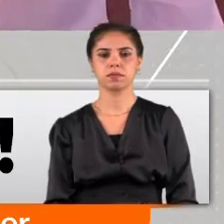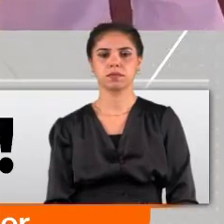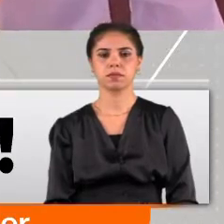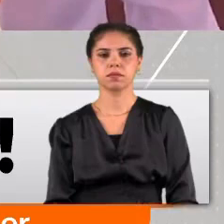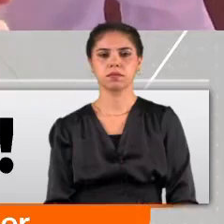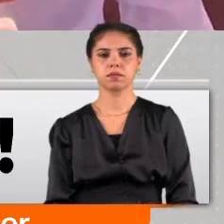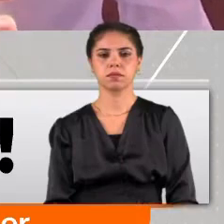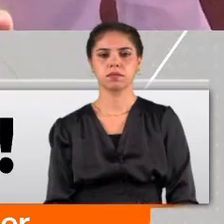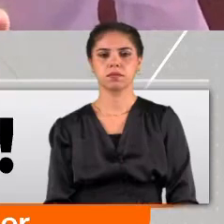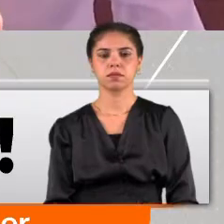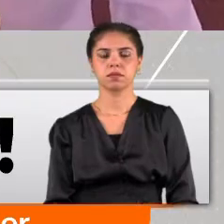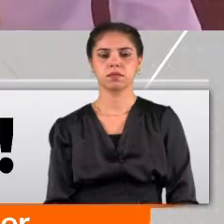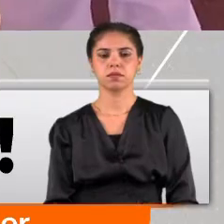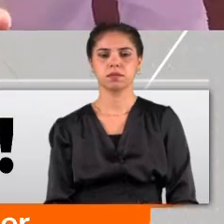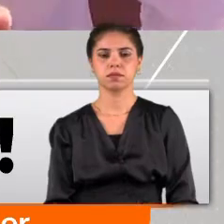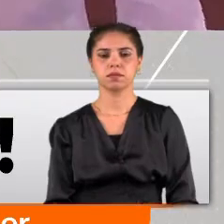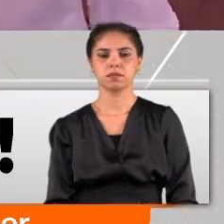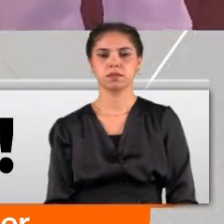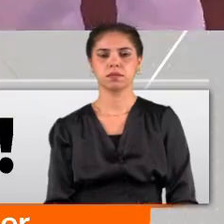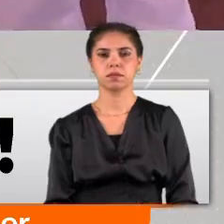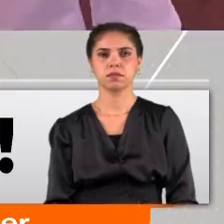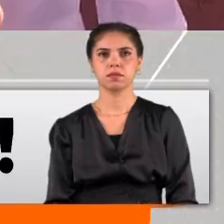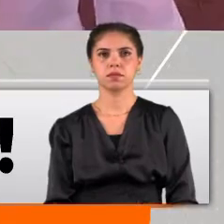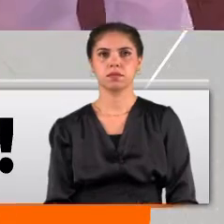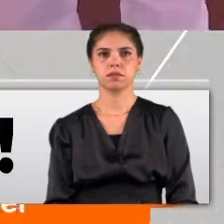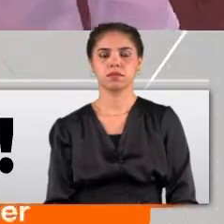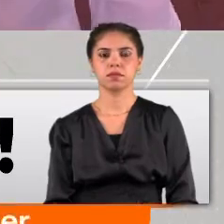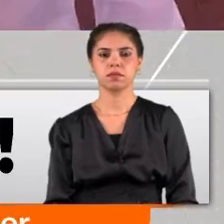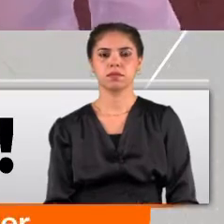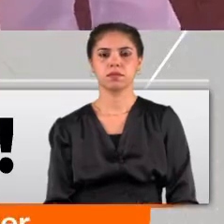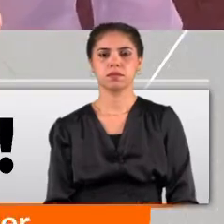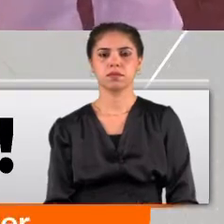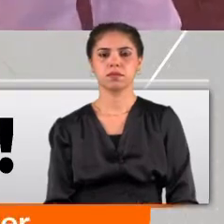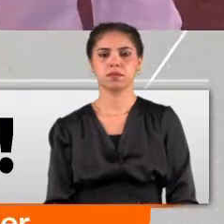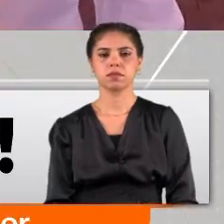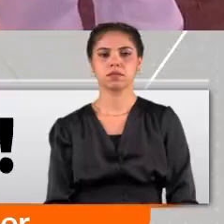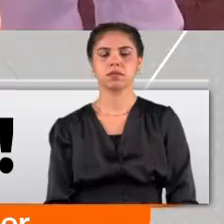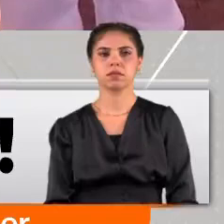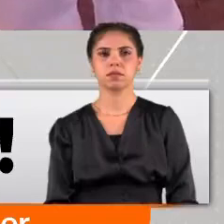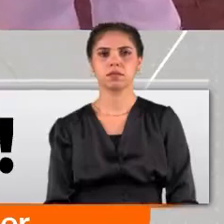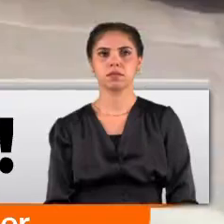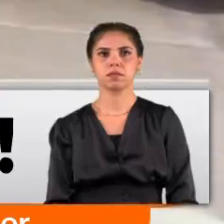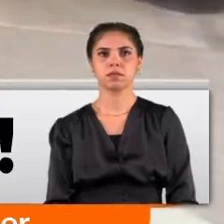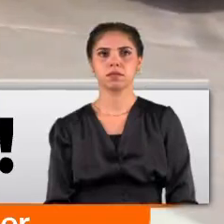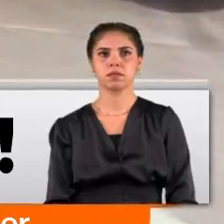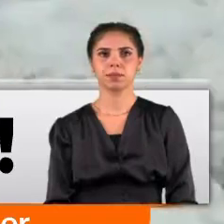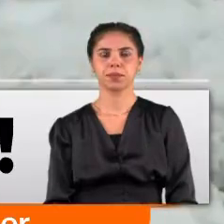ekonomik krizde gençler arasında gün geçtikçe artıyor. Ama güçlü olmak, mücadele etmek gerekiyor.